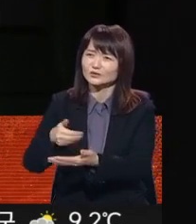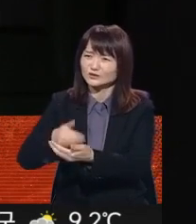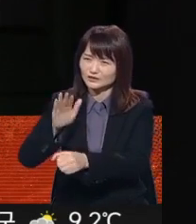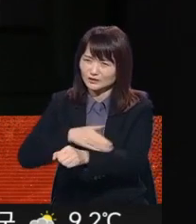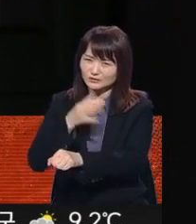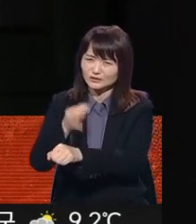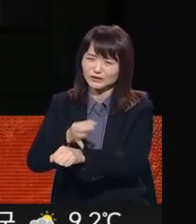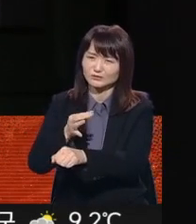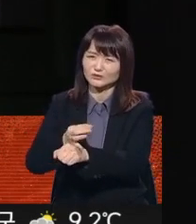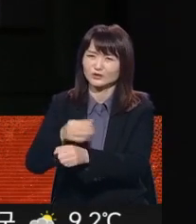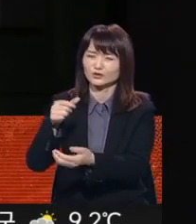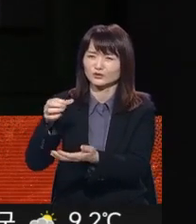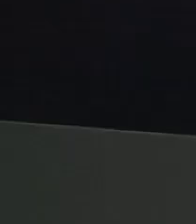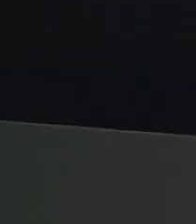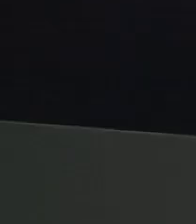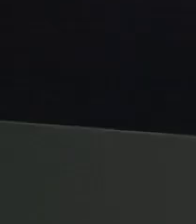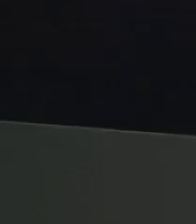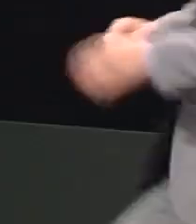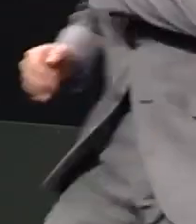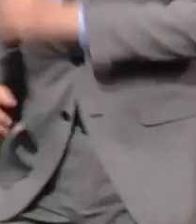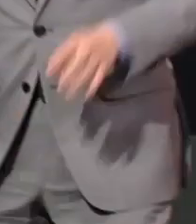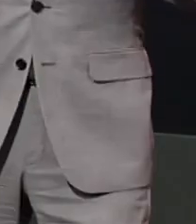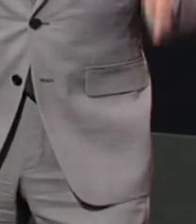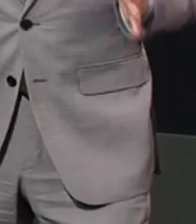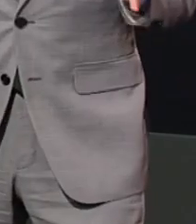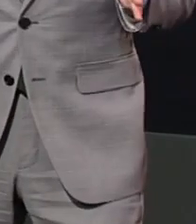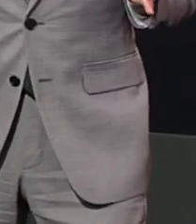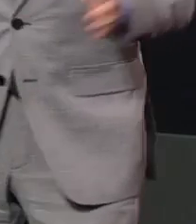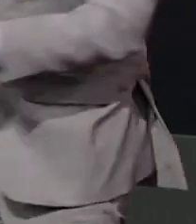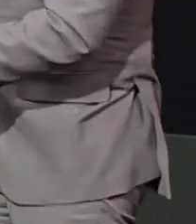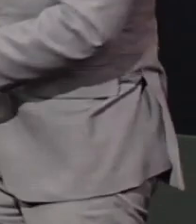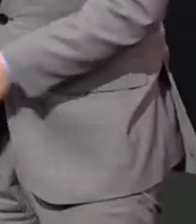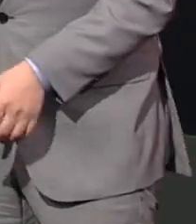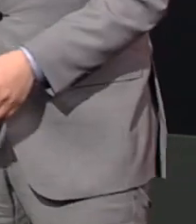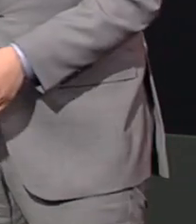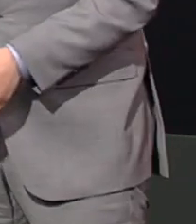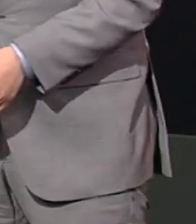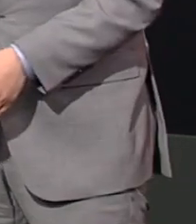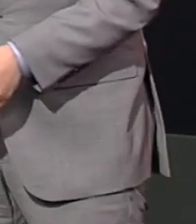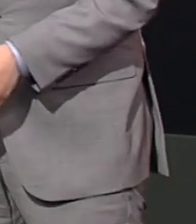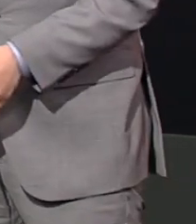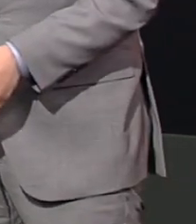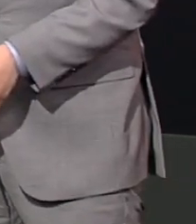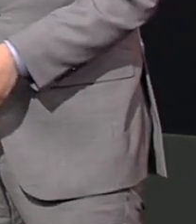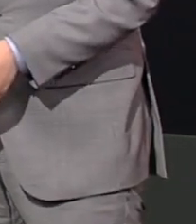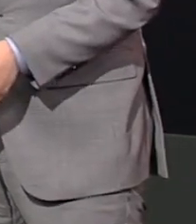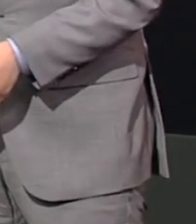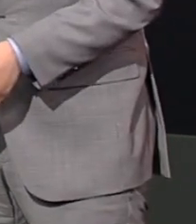나가요라고도 말씀하셨습니다. 그러기도 하죠. 아직 안 끝났습니다. 이거 눌러주세요.